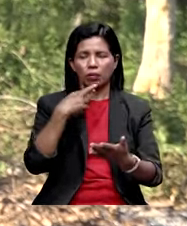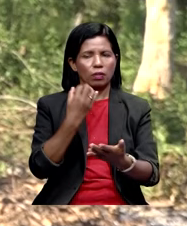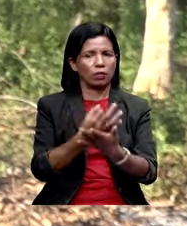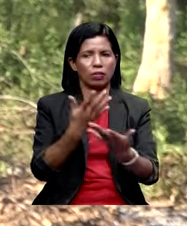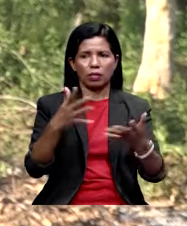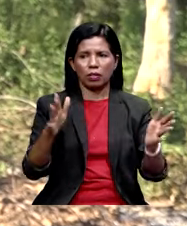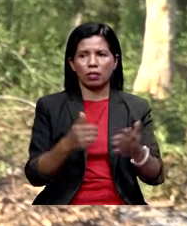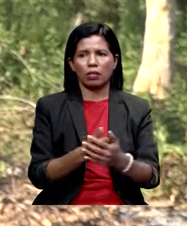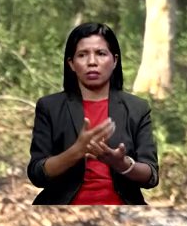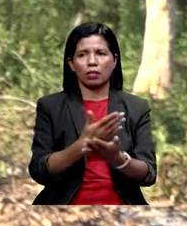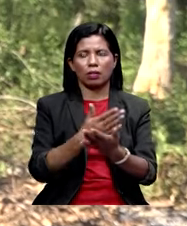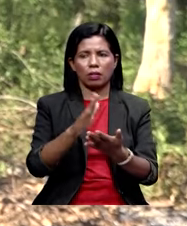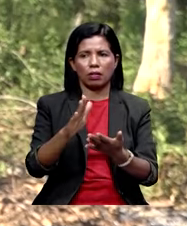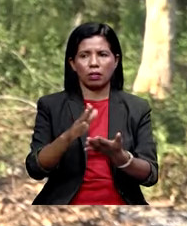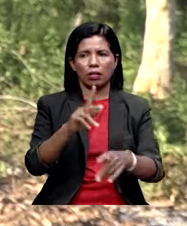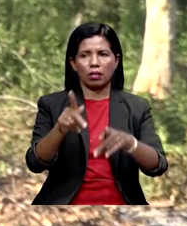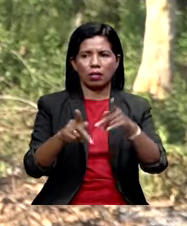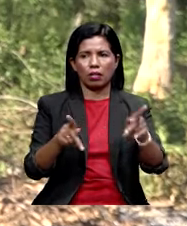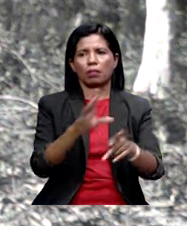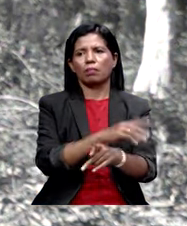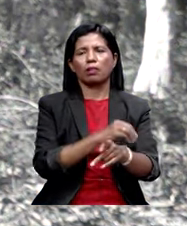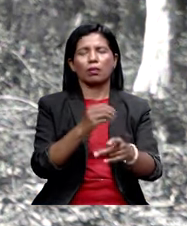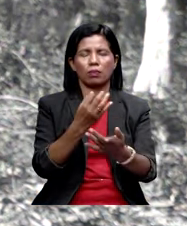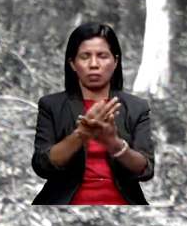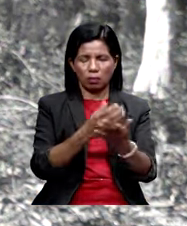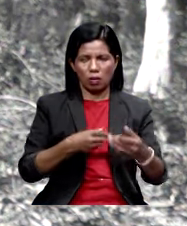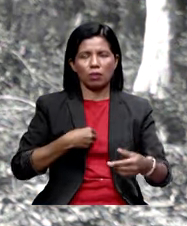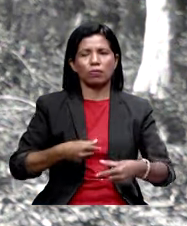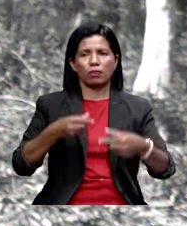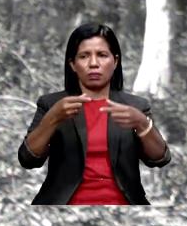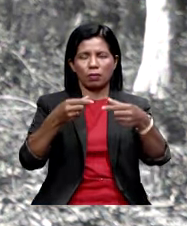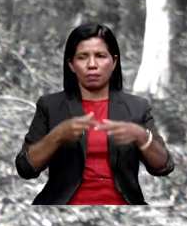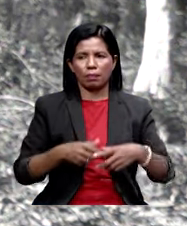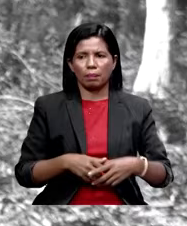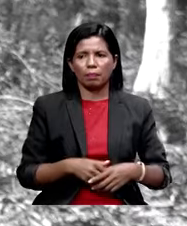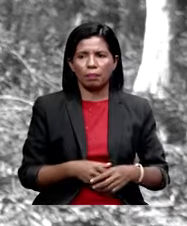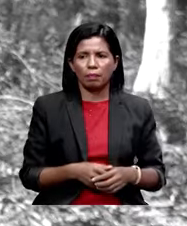kosa nai ho den hola hela mai e ma ho de osan mai ma fo fan